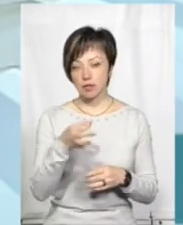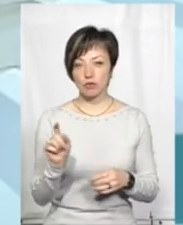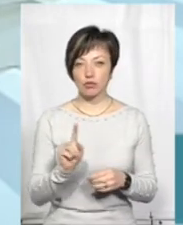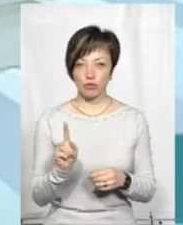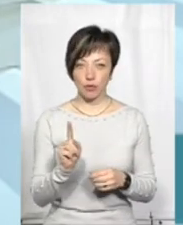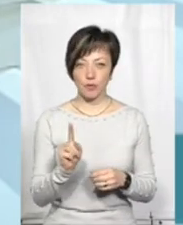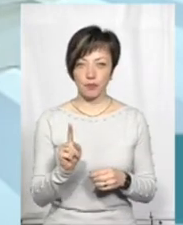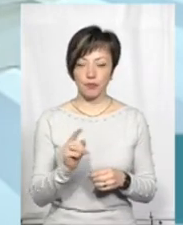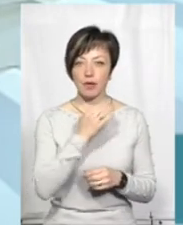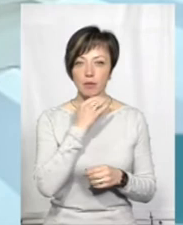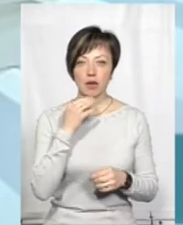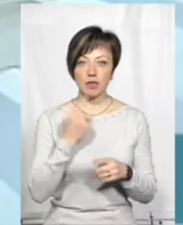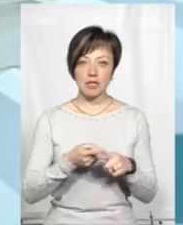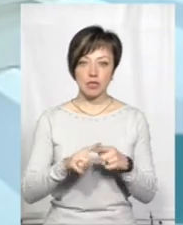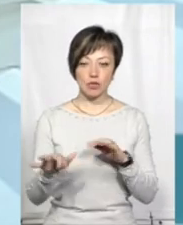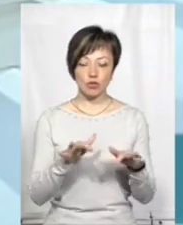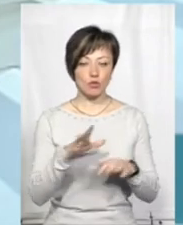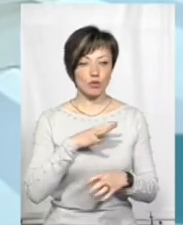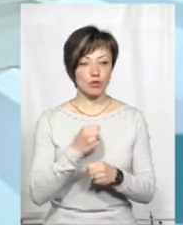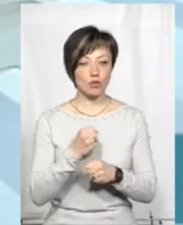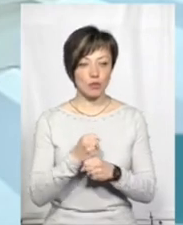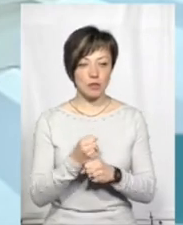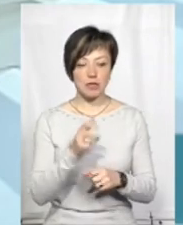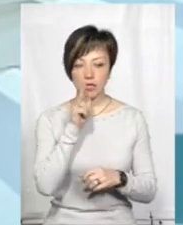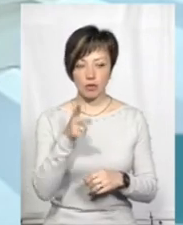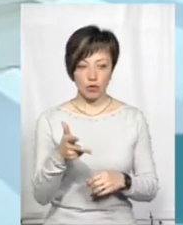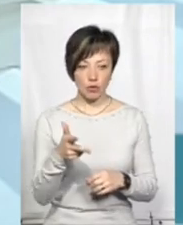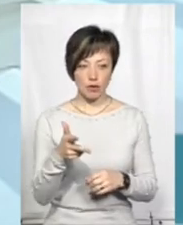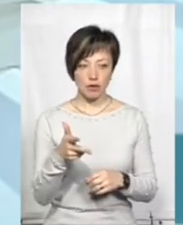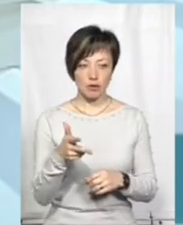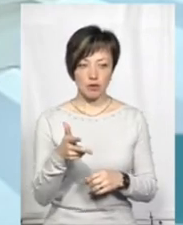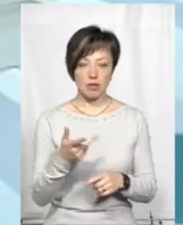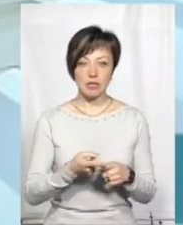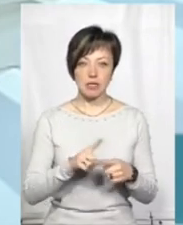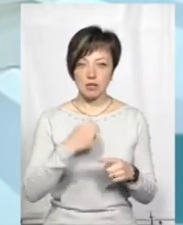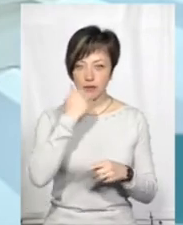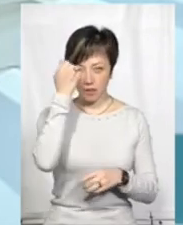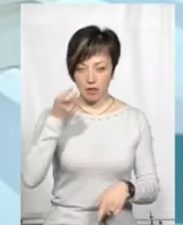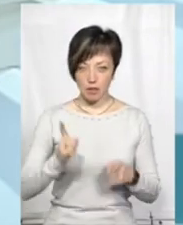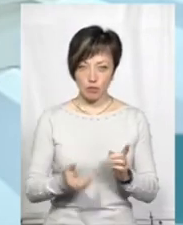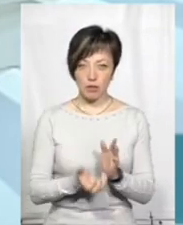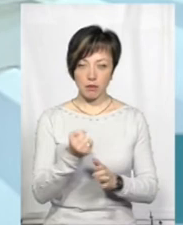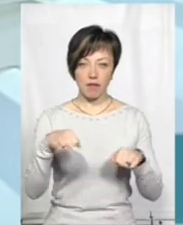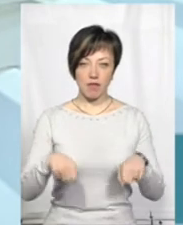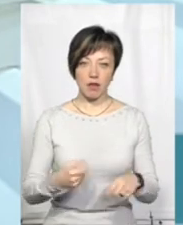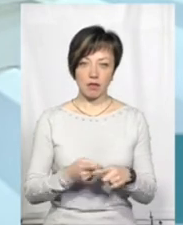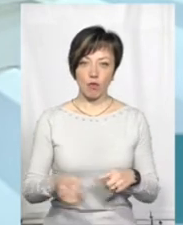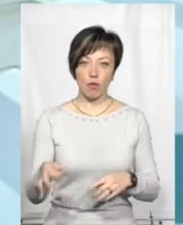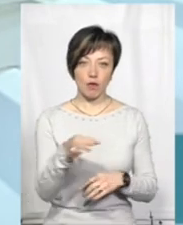що багато цих зрушень, які були зроблені за цих три роки, там, то це завдяки дійсно підтримки влади,